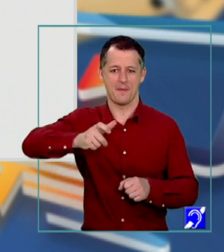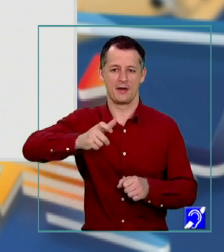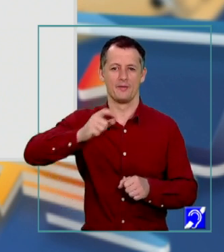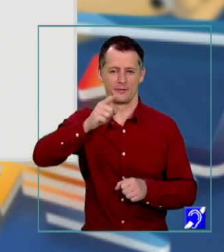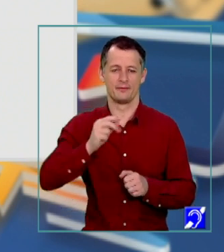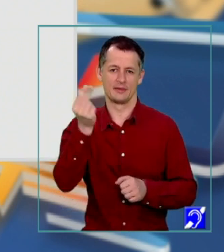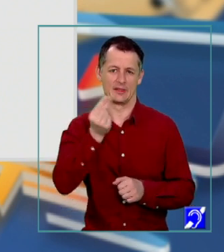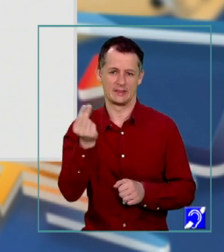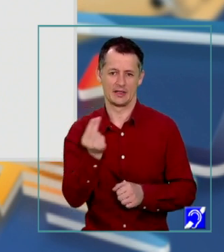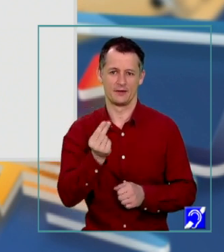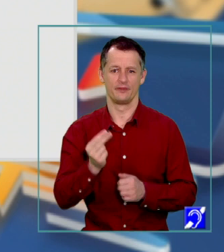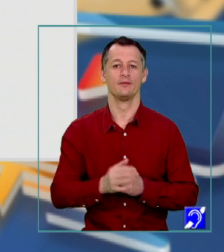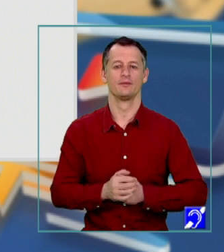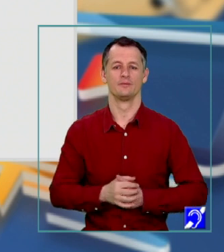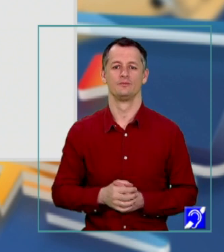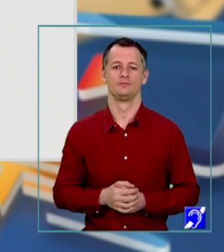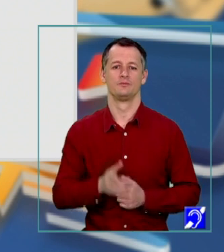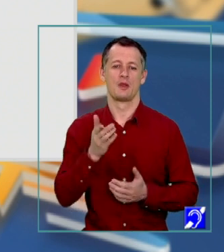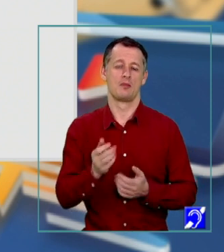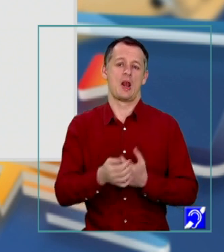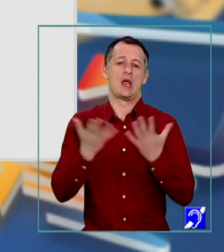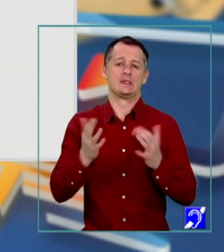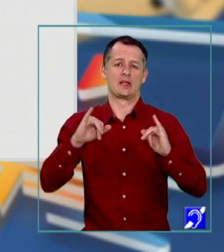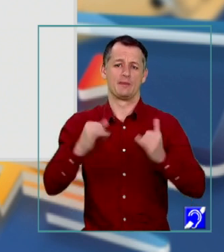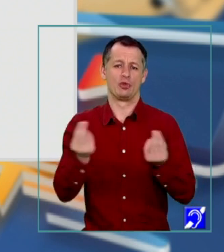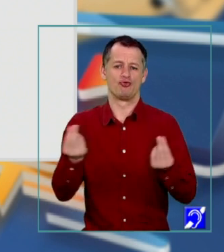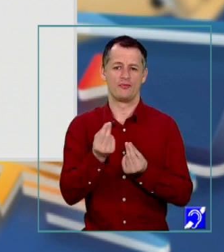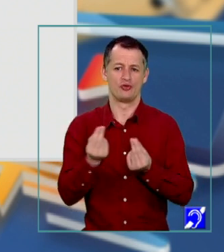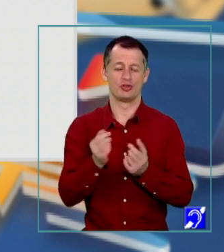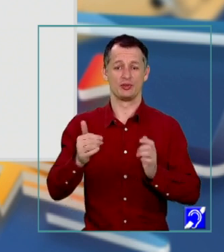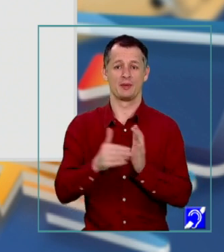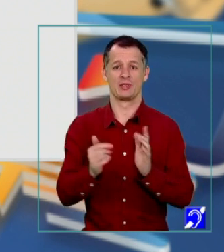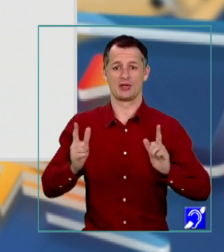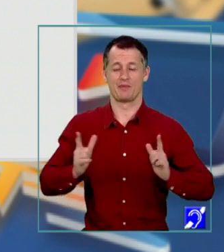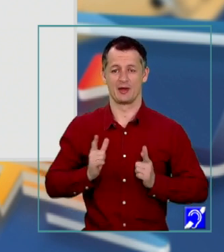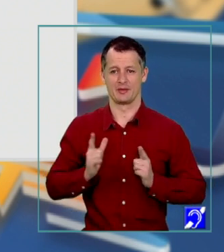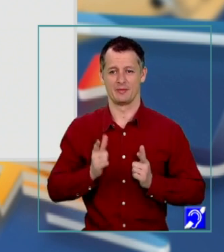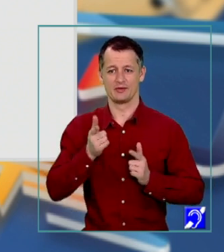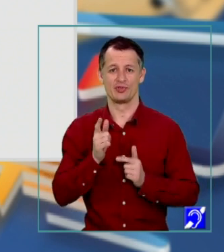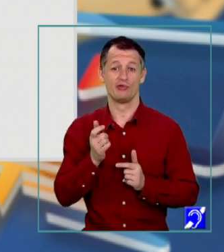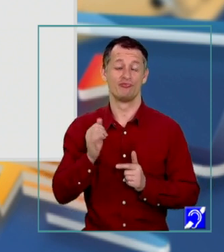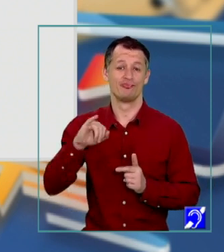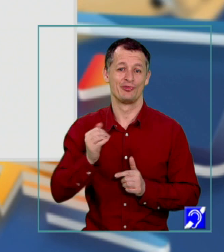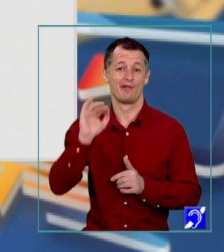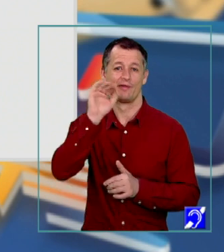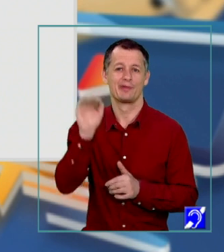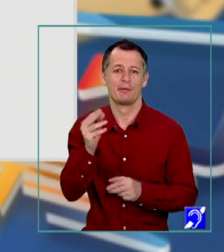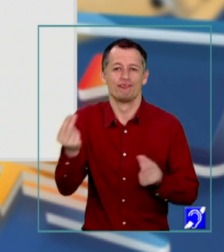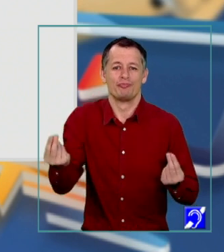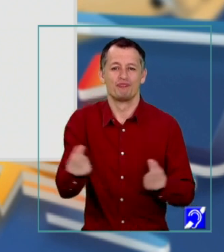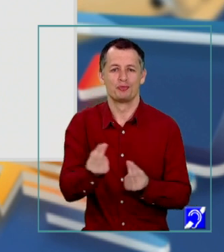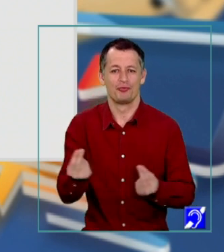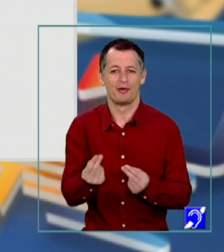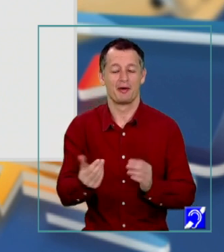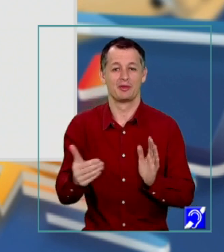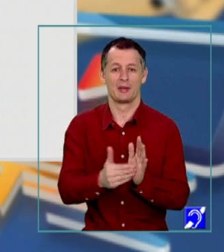că se întâmplă ceva și trebuie să ne așteptăm, după cum vedeți și în întrebări, la ceva